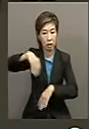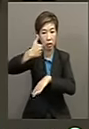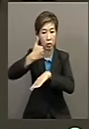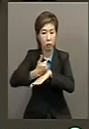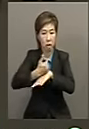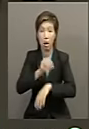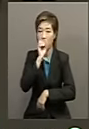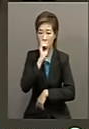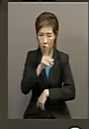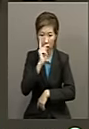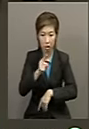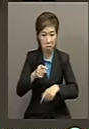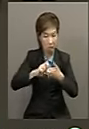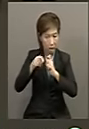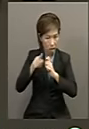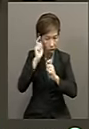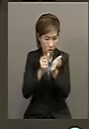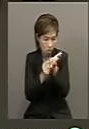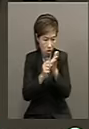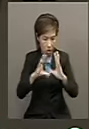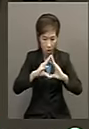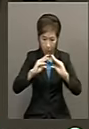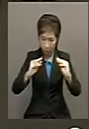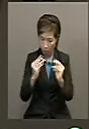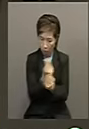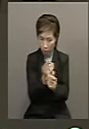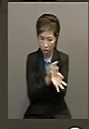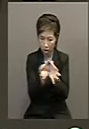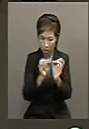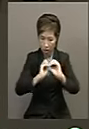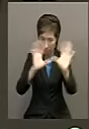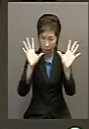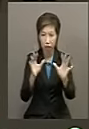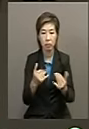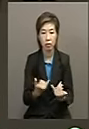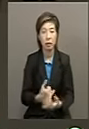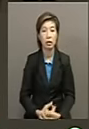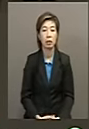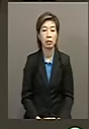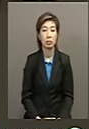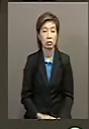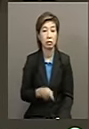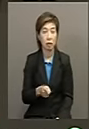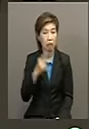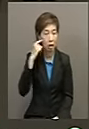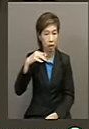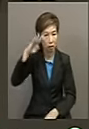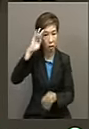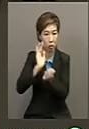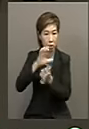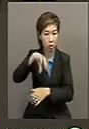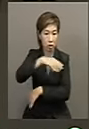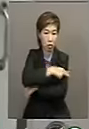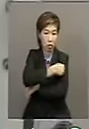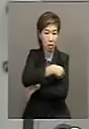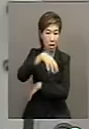ำชับให้คลี่คลายเรื่องนี้ให้ความเป็นธรรมกับทุกฝ่ายให้ความชัดเจนกับสังคมซึ่งทางนิติเวชโรงพยาบาลตำรว